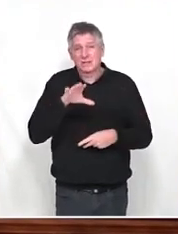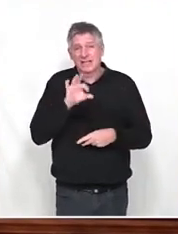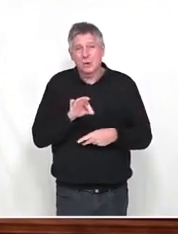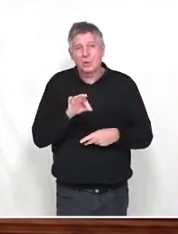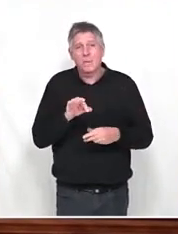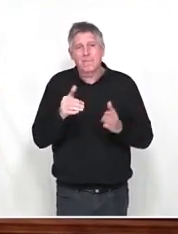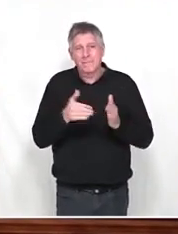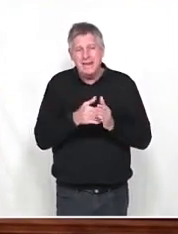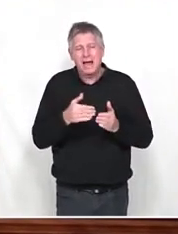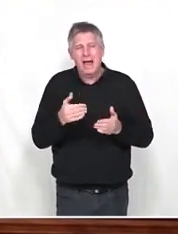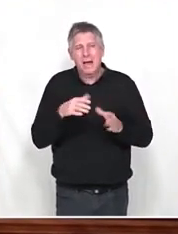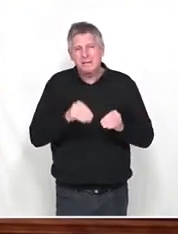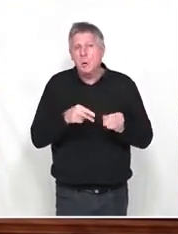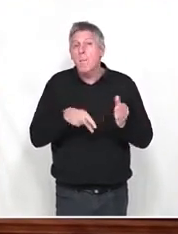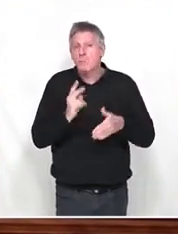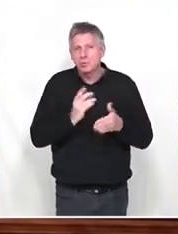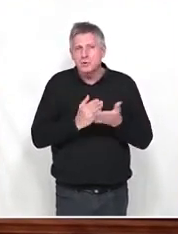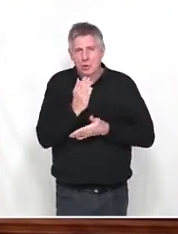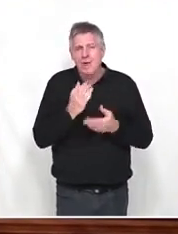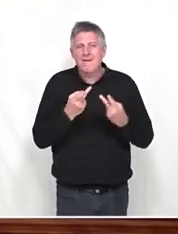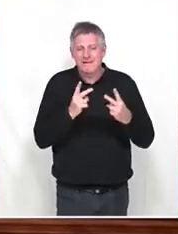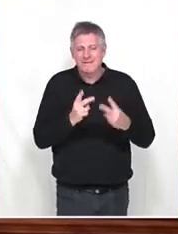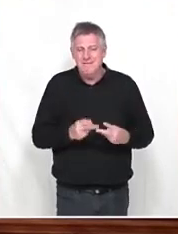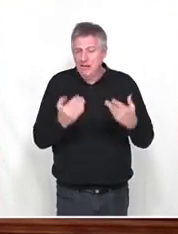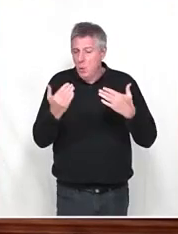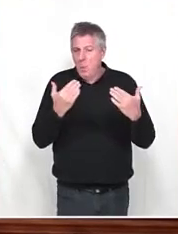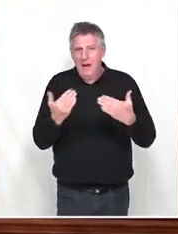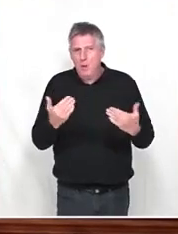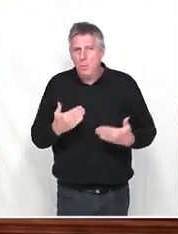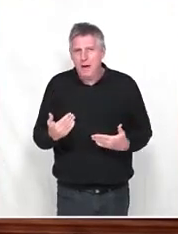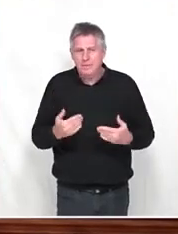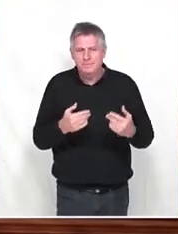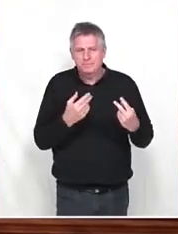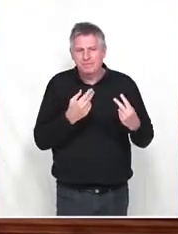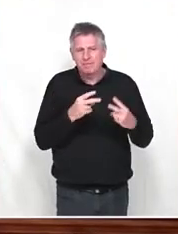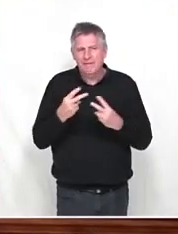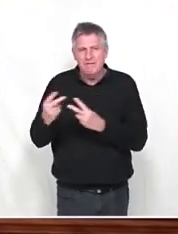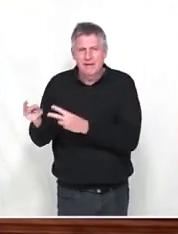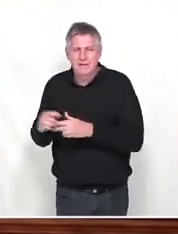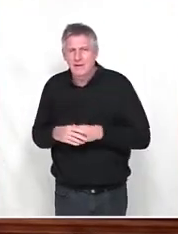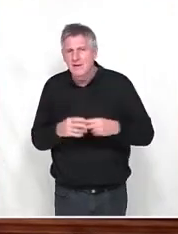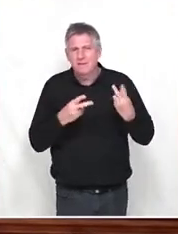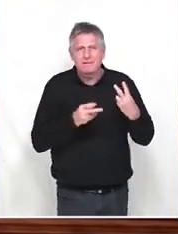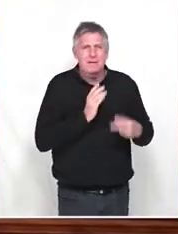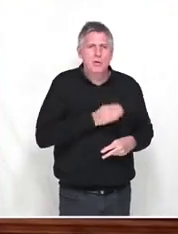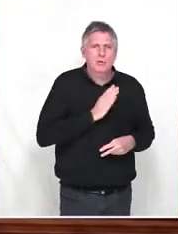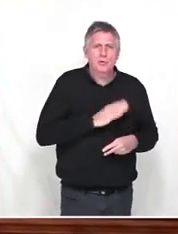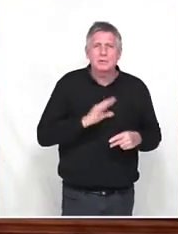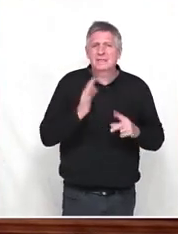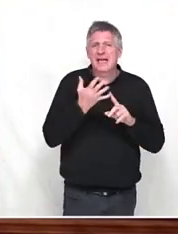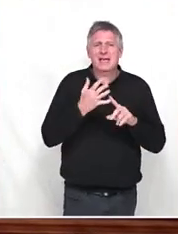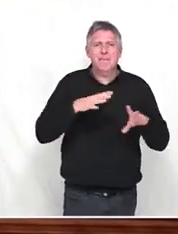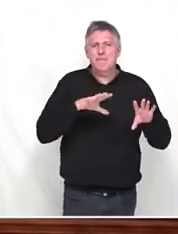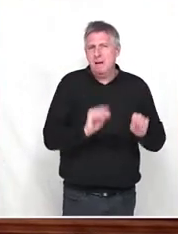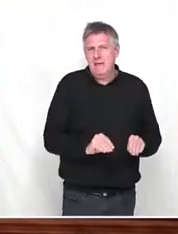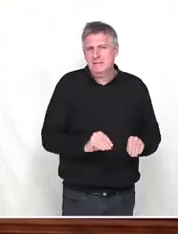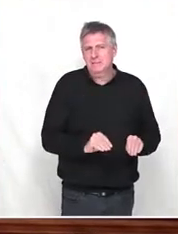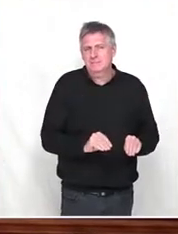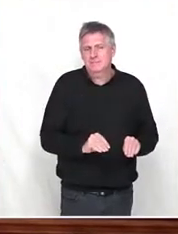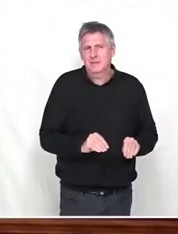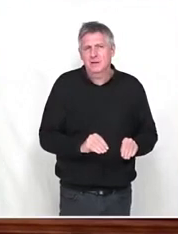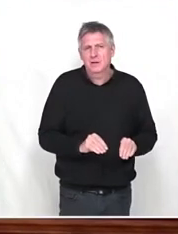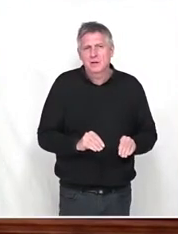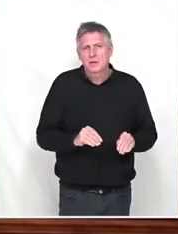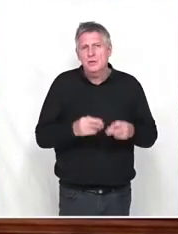000 habitants. Ressort de cet observatoire, la ville de Bordeaux est en 5e position sur